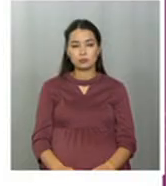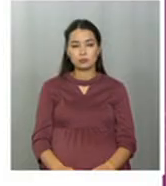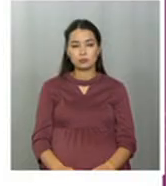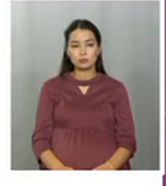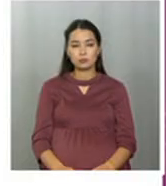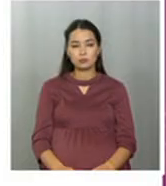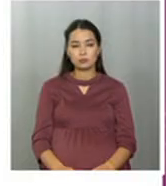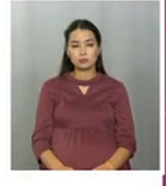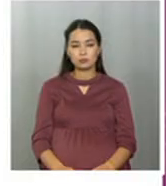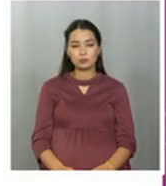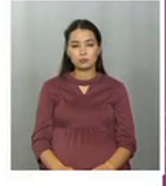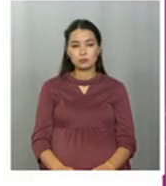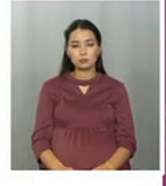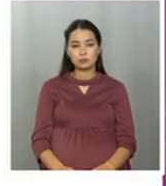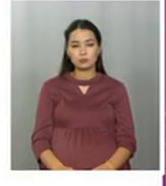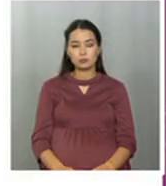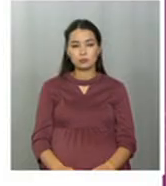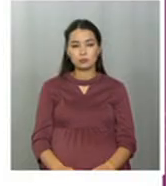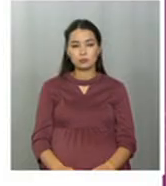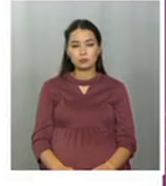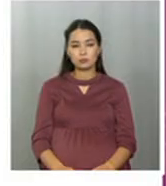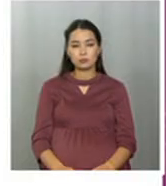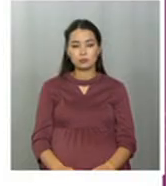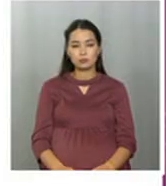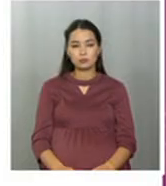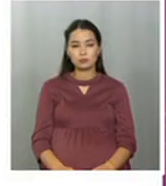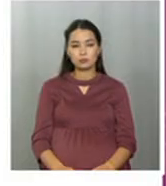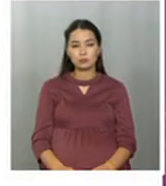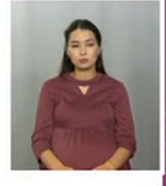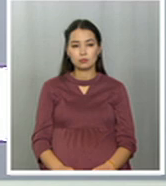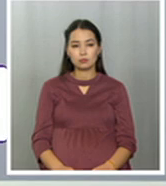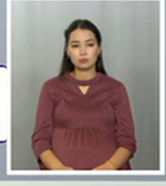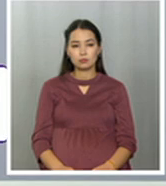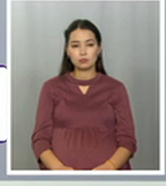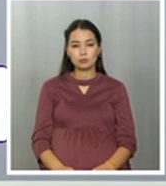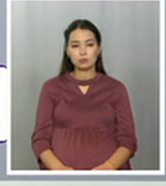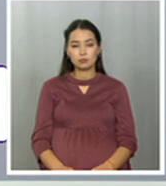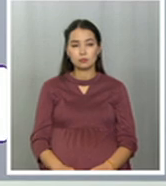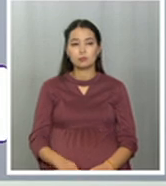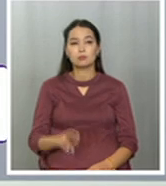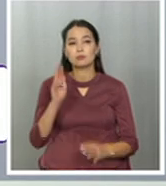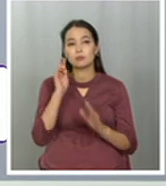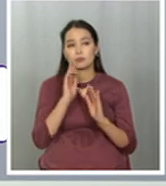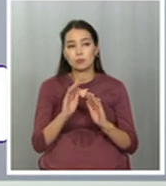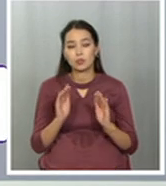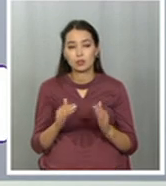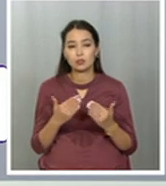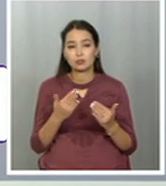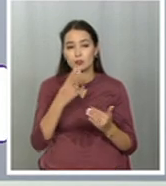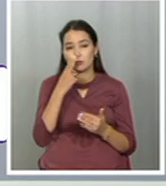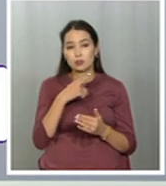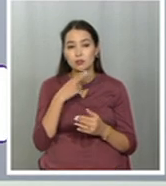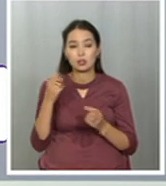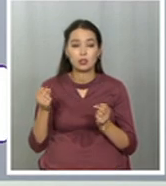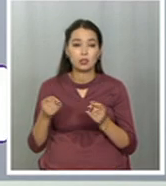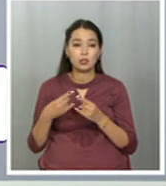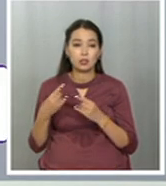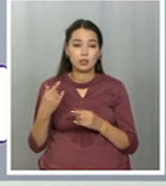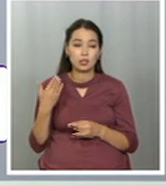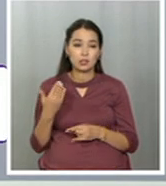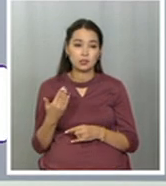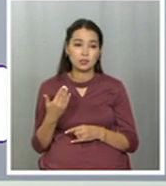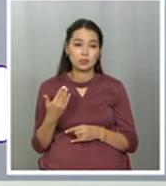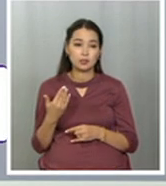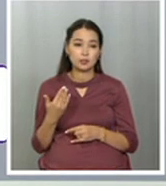біз трансшекаралық өзендер арқылы суды пайдаланамыз. Оқушылар, енді экранға назар аударыңыздар. Біз